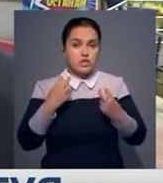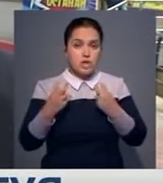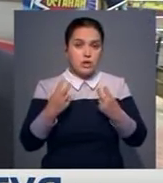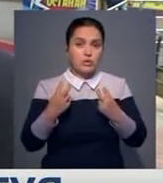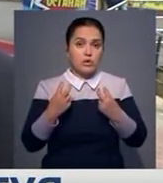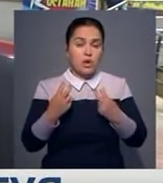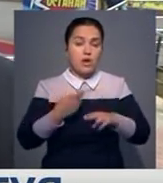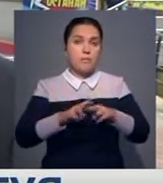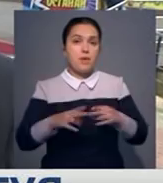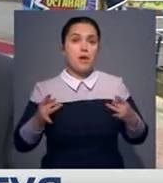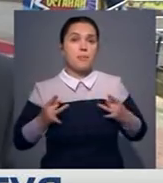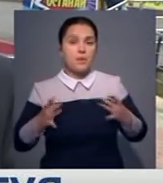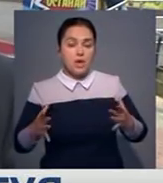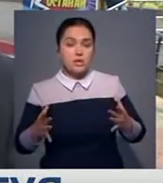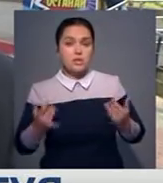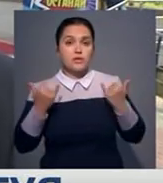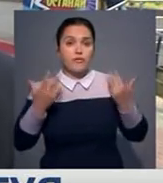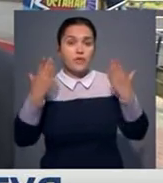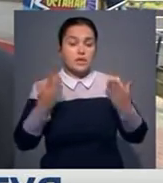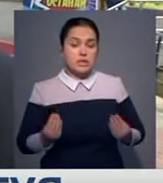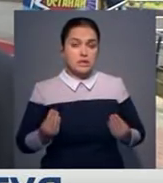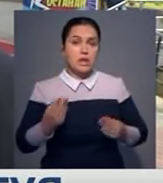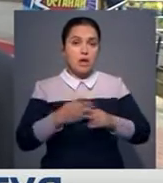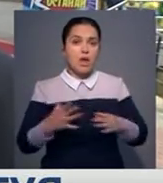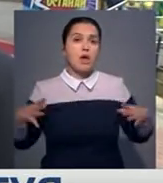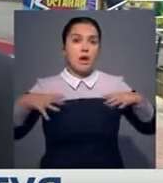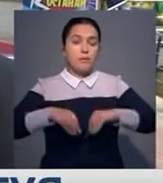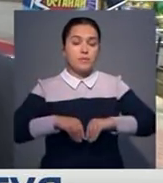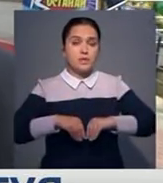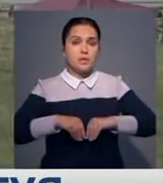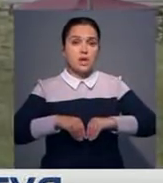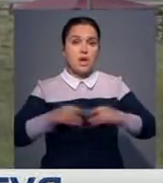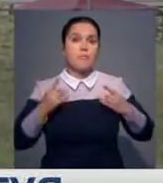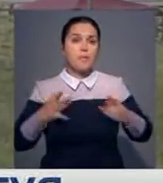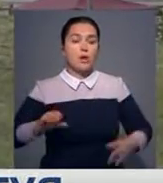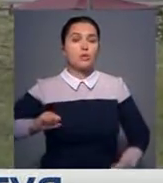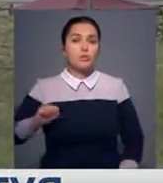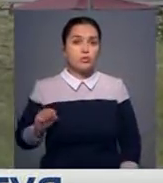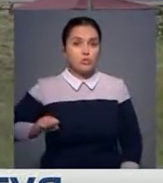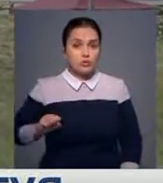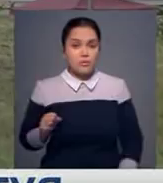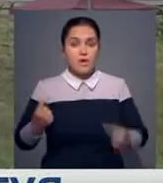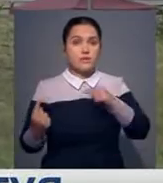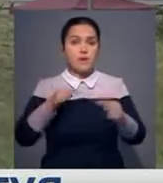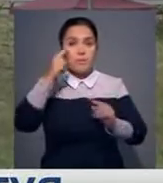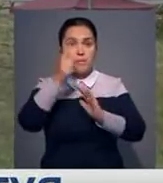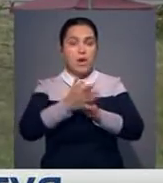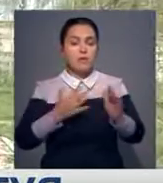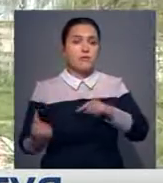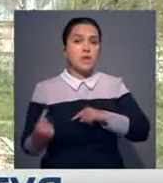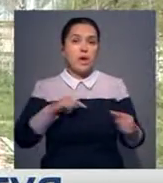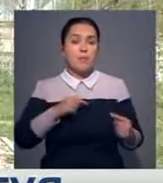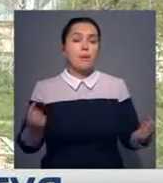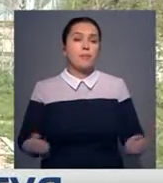Этот праздник уже на сегодняшний день является объединяющим. Праздник дружбы, взаимопонимания,